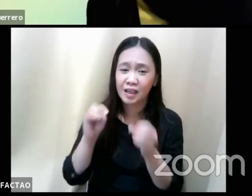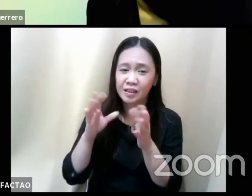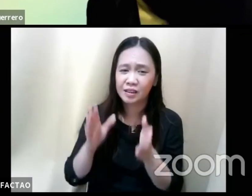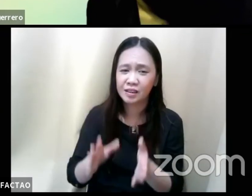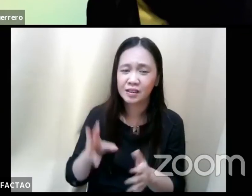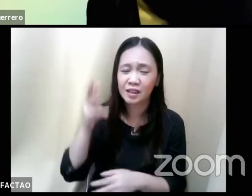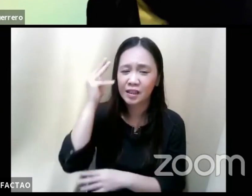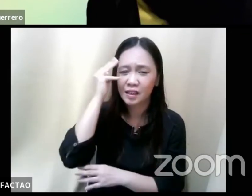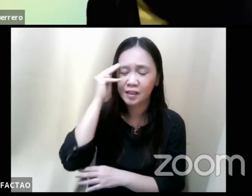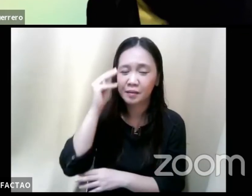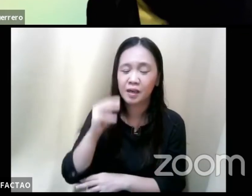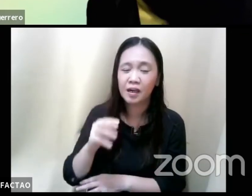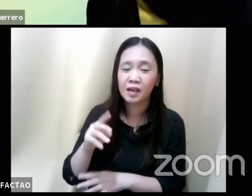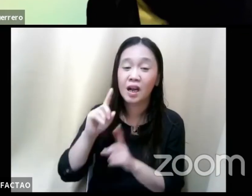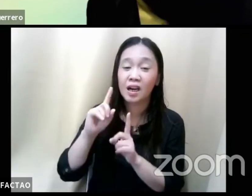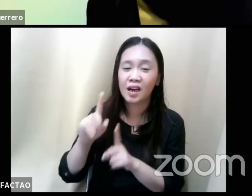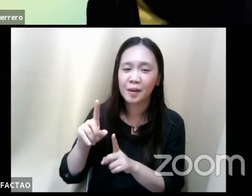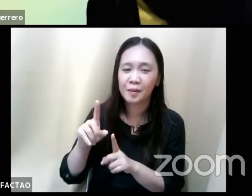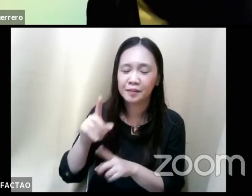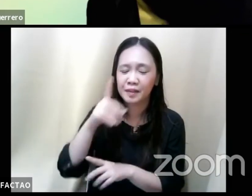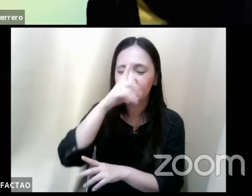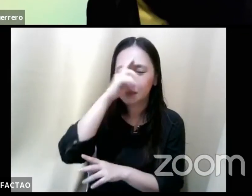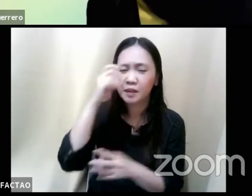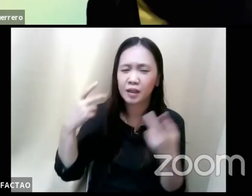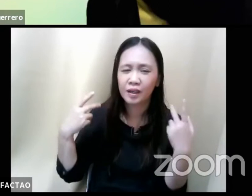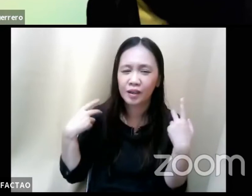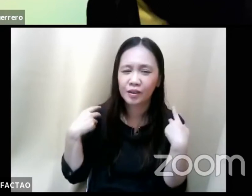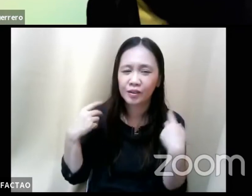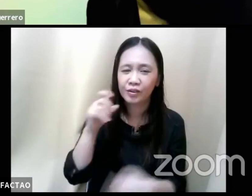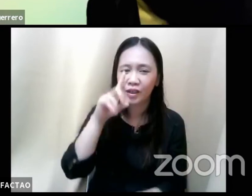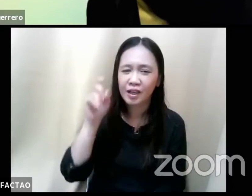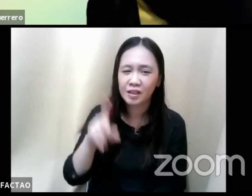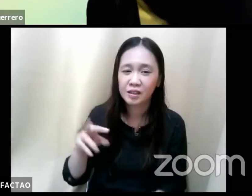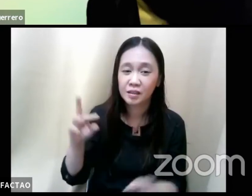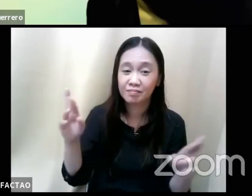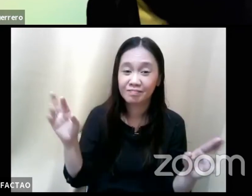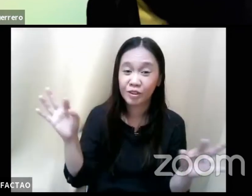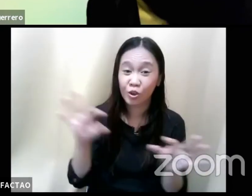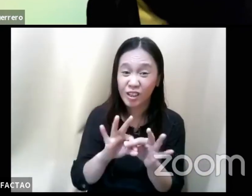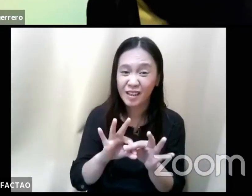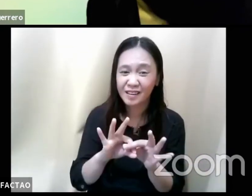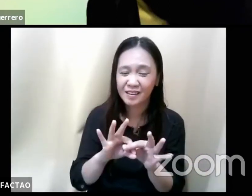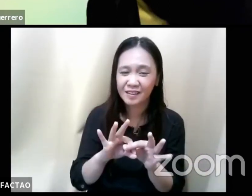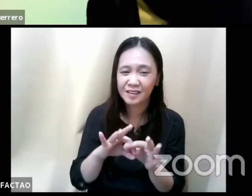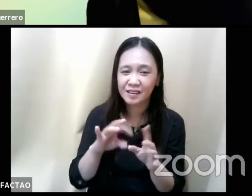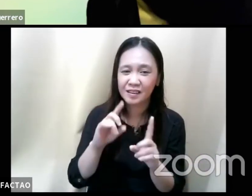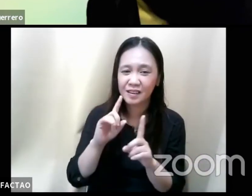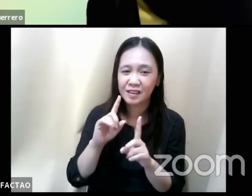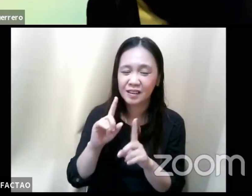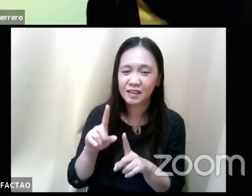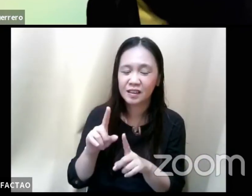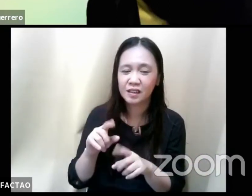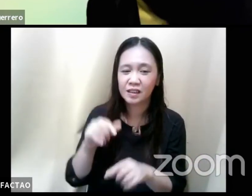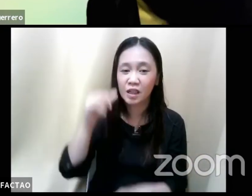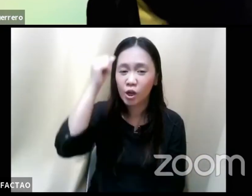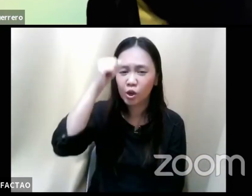ito yung mga tanong nila, pero related na rin sagot mo. Ang autism po, ayaw nila ng malakas